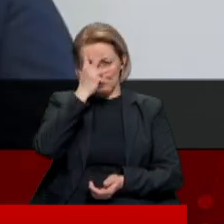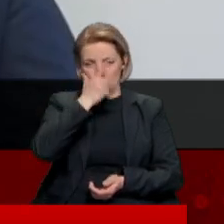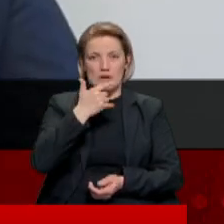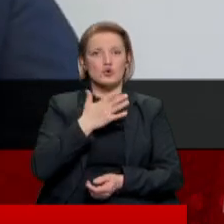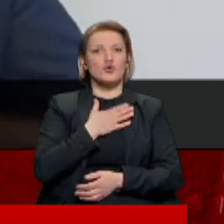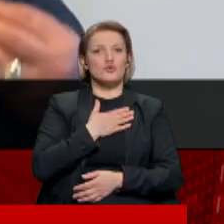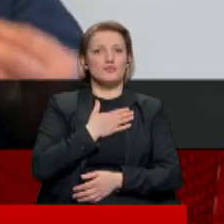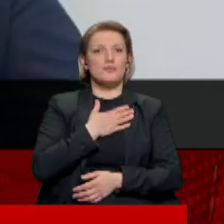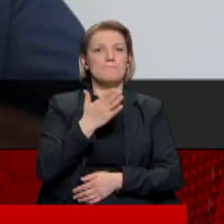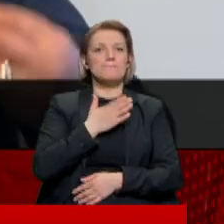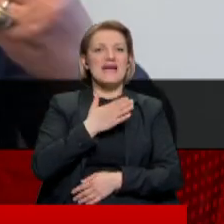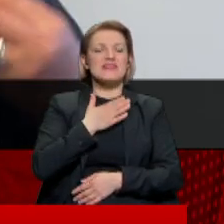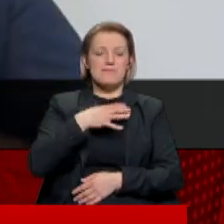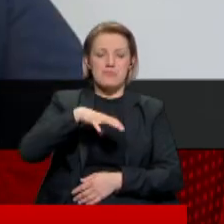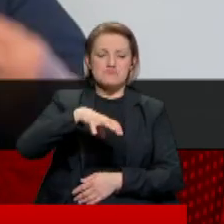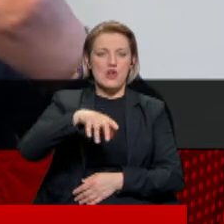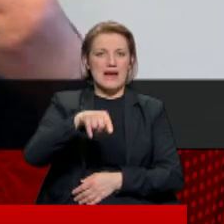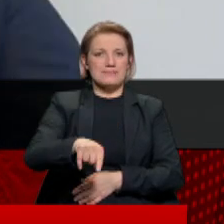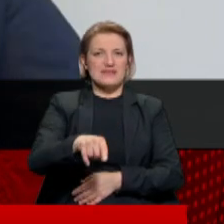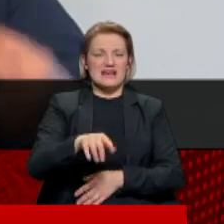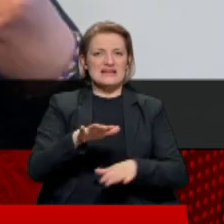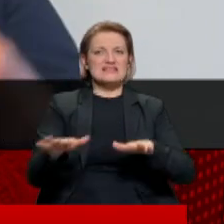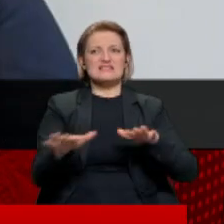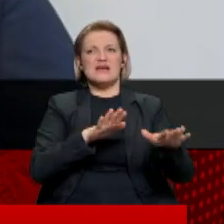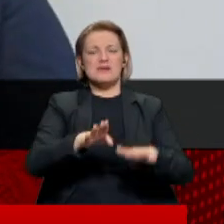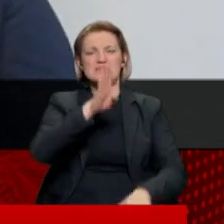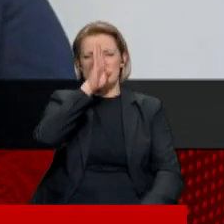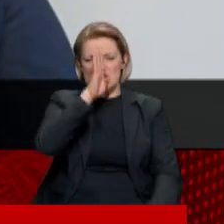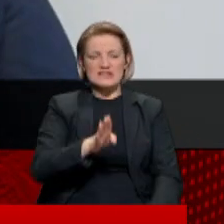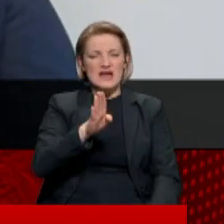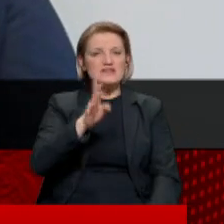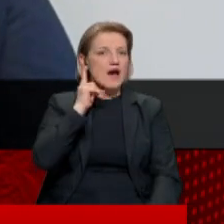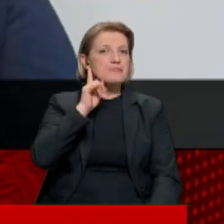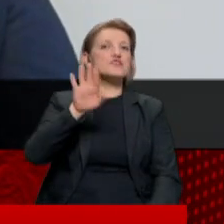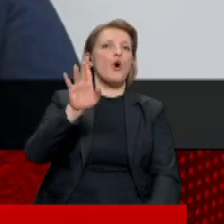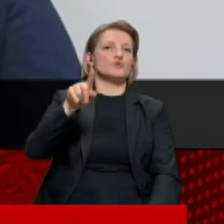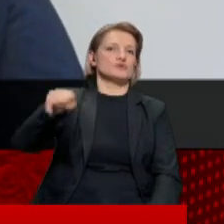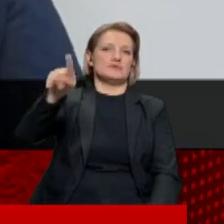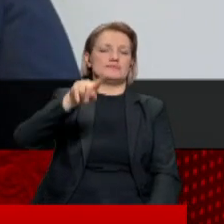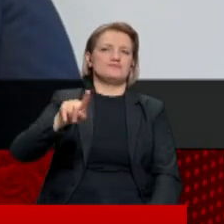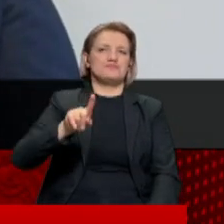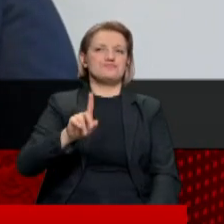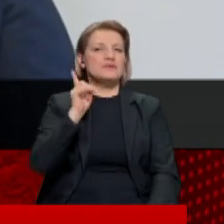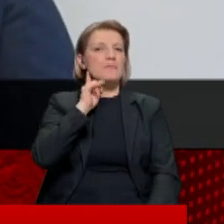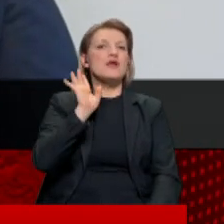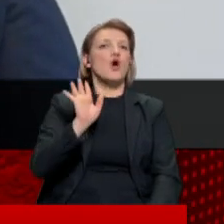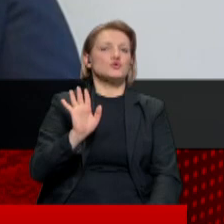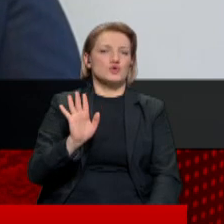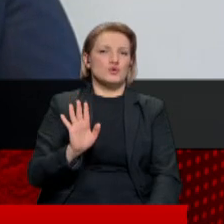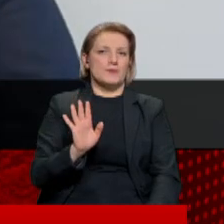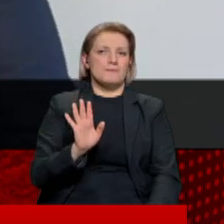utanıyorum. Benim bölgemdeki depremin ciddiyetinden haberdar değillerdi. Haberdar